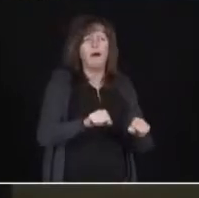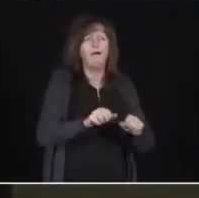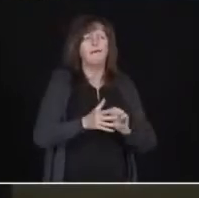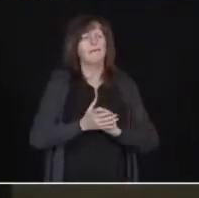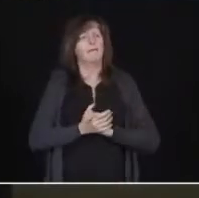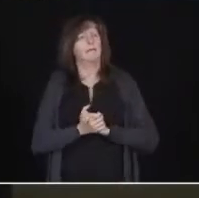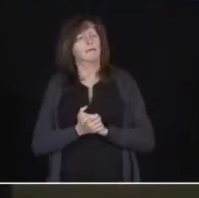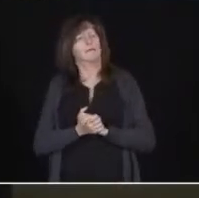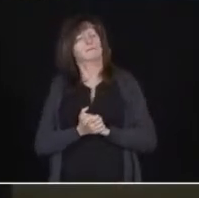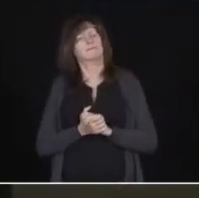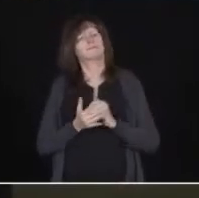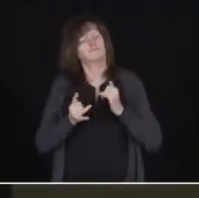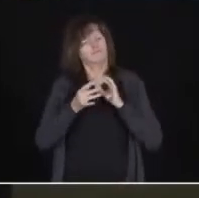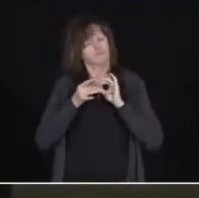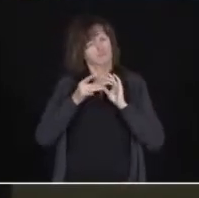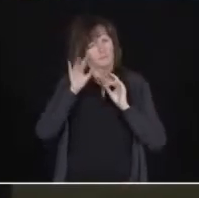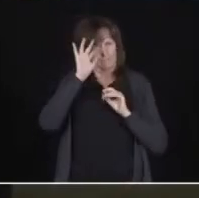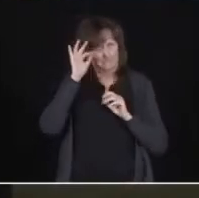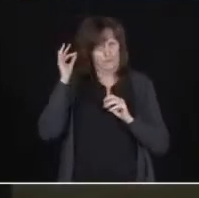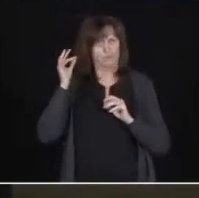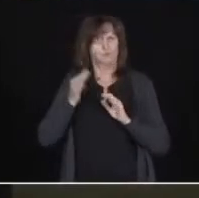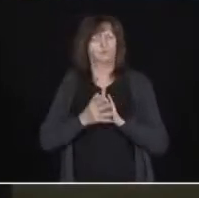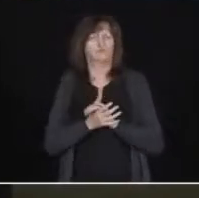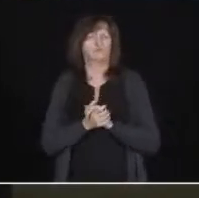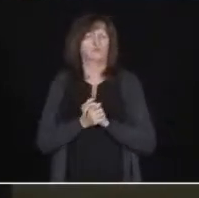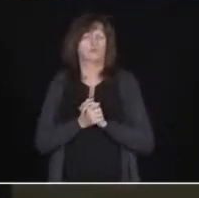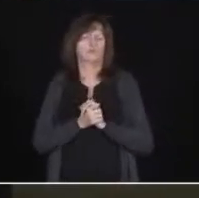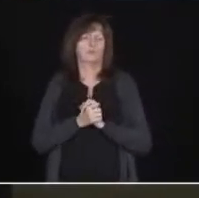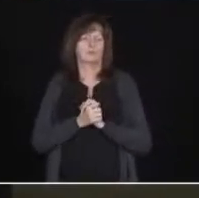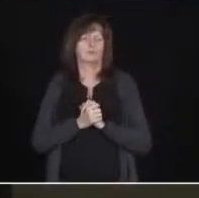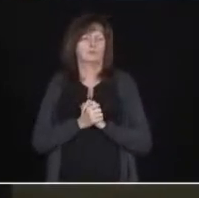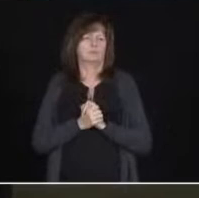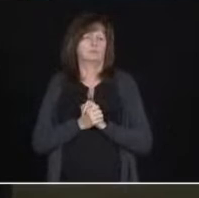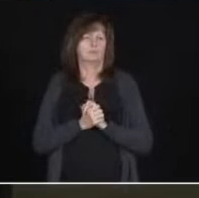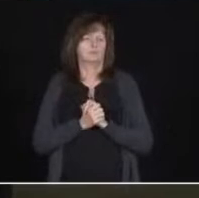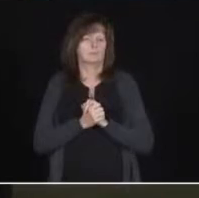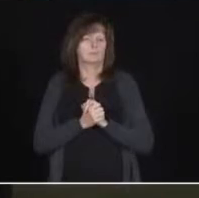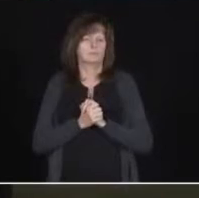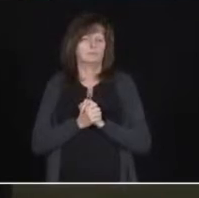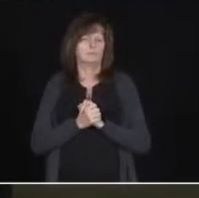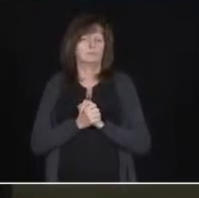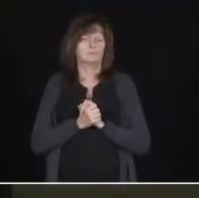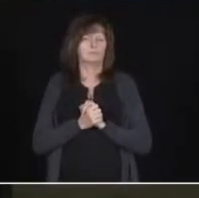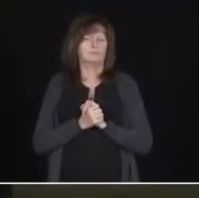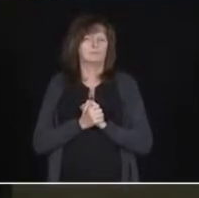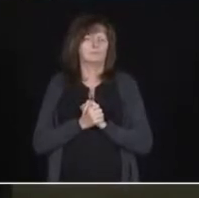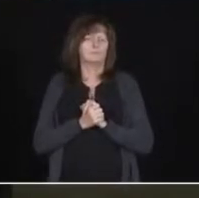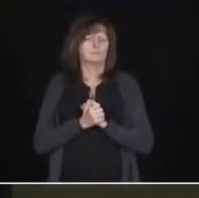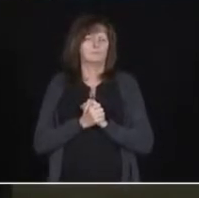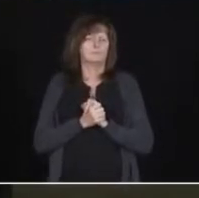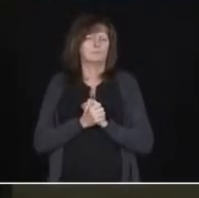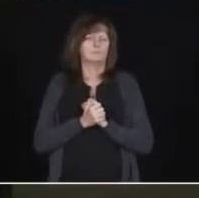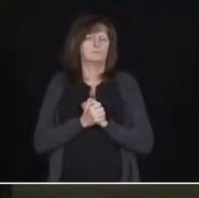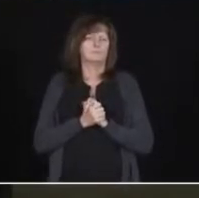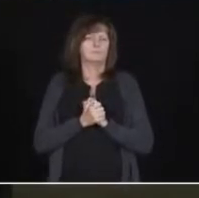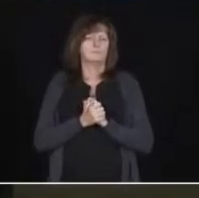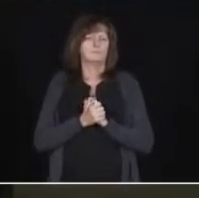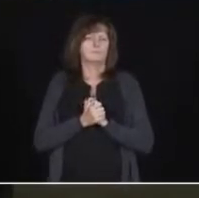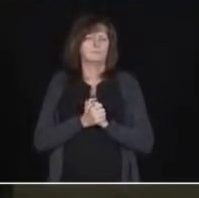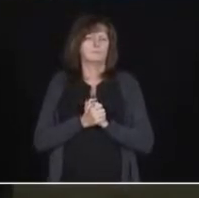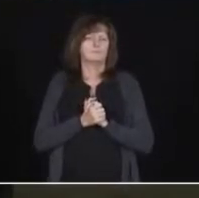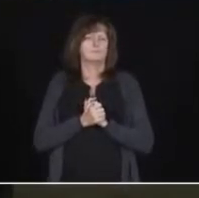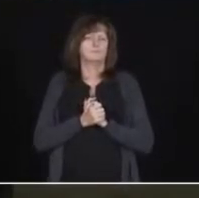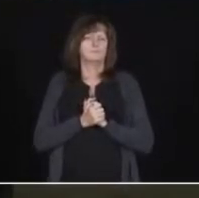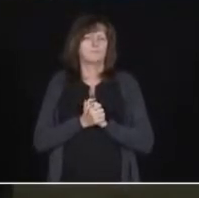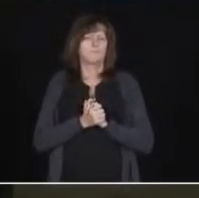de loi de 2020 sur la reconstruction et la relance en Ontario qui, s'il est adopté, réduira les formalités administratives